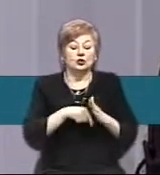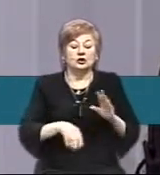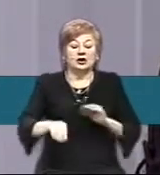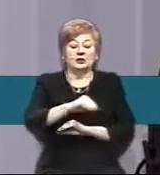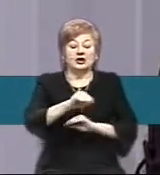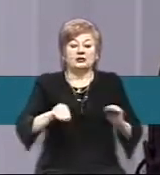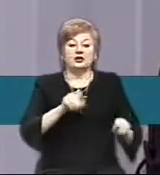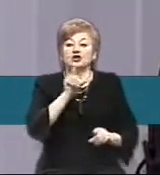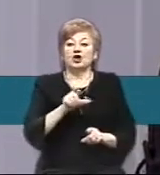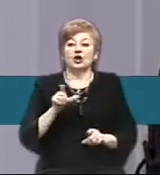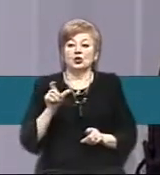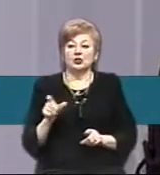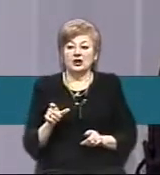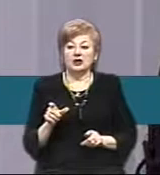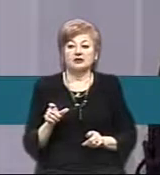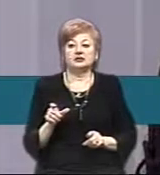внутрішньопереміщених осіб